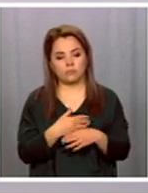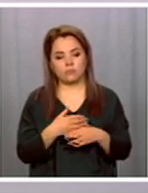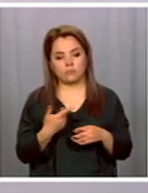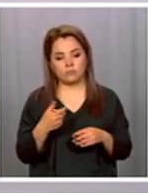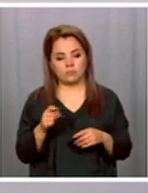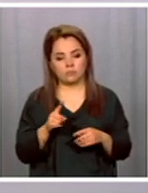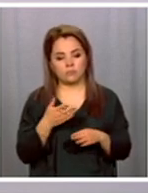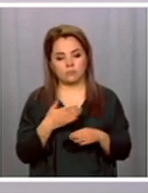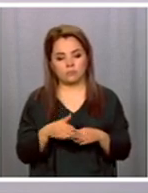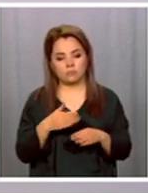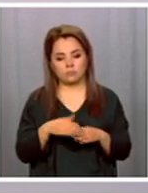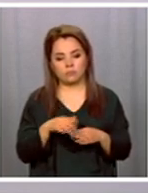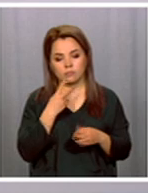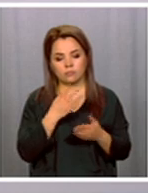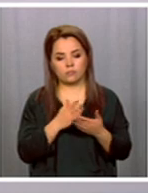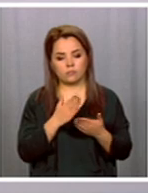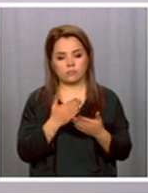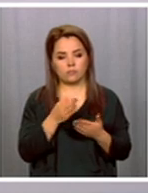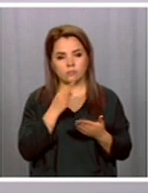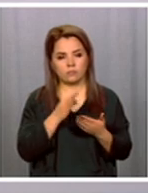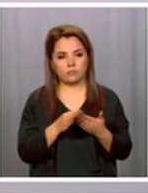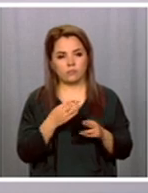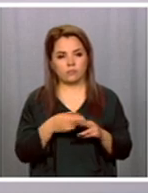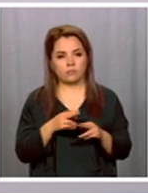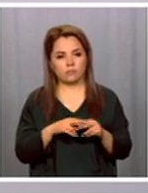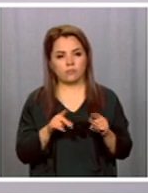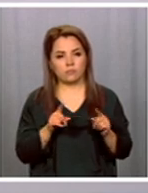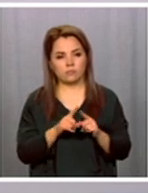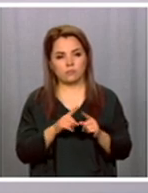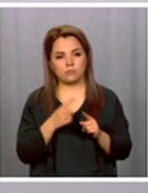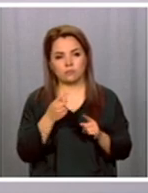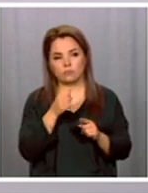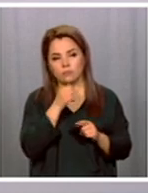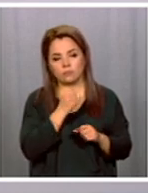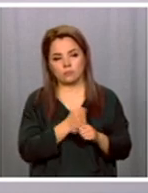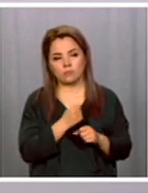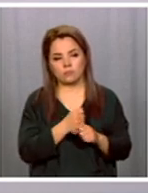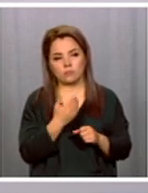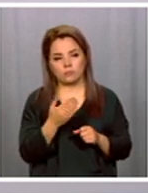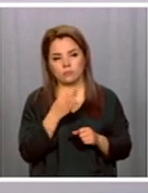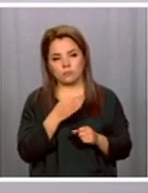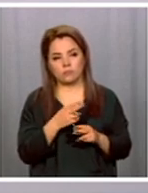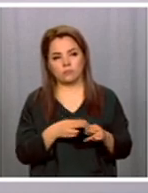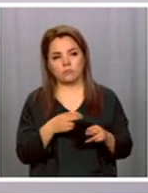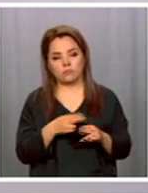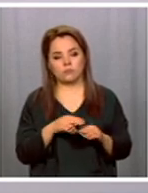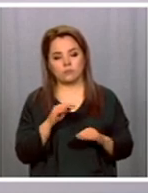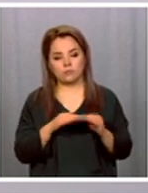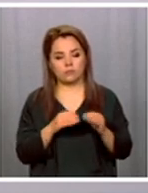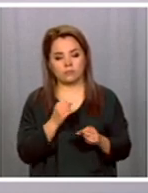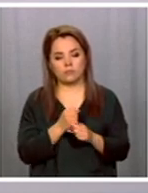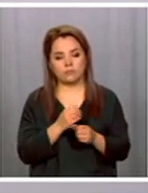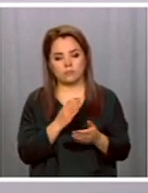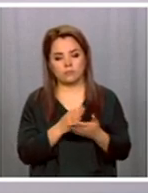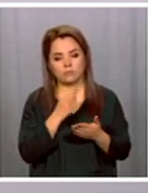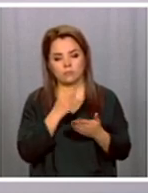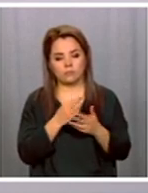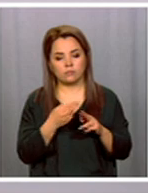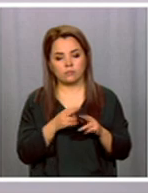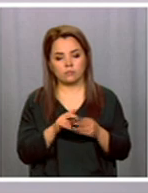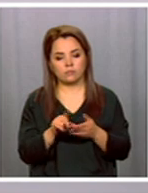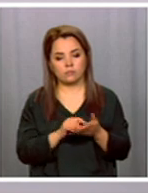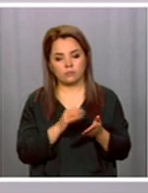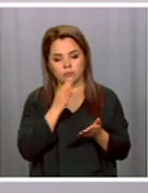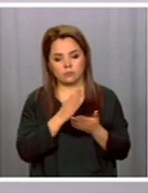газдың бөлінгендігі байқалады. Ал бірінші сынауыққа біз метал үлгісін салдық, бұл жерде алюминий үлгісі.